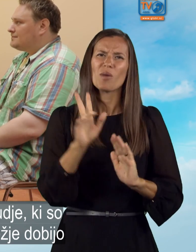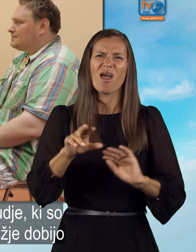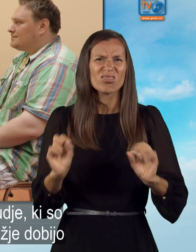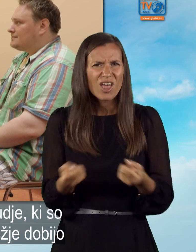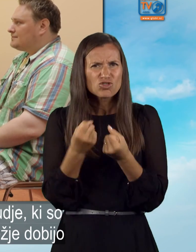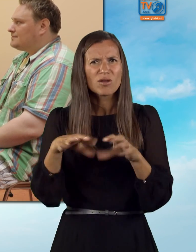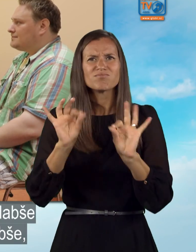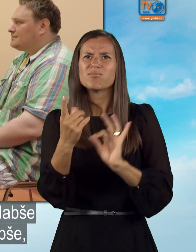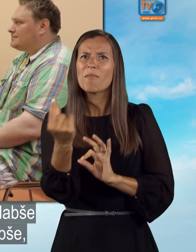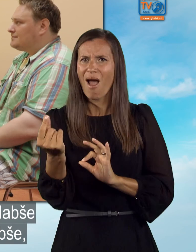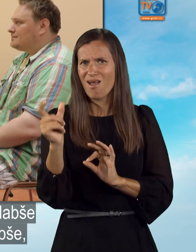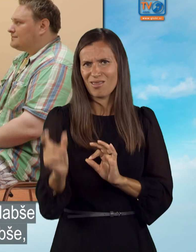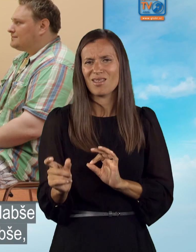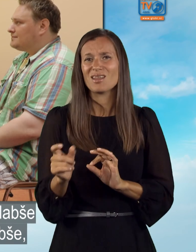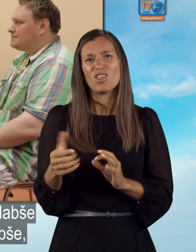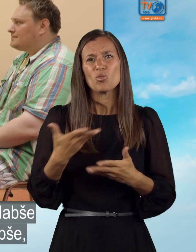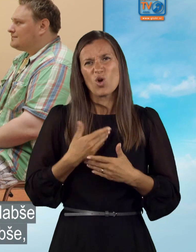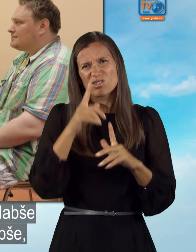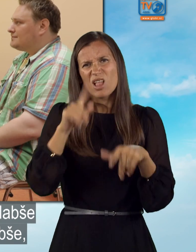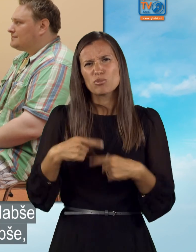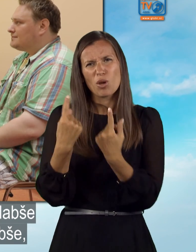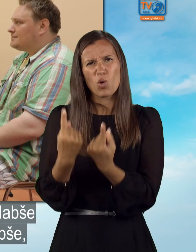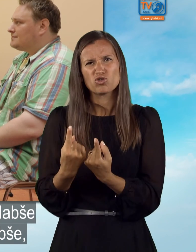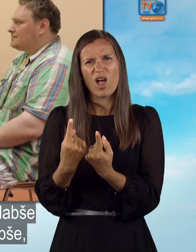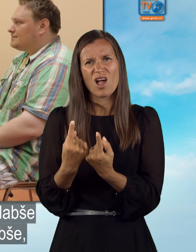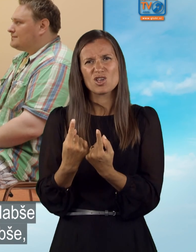težje partnerja in dobijo slabše